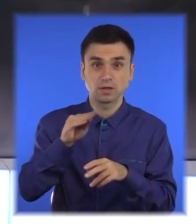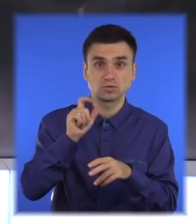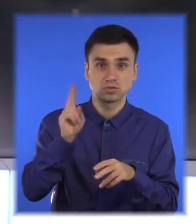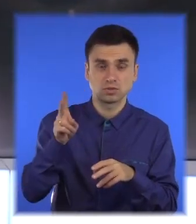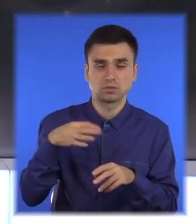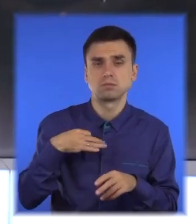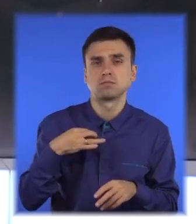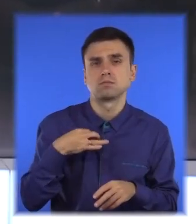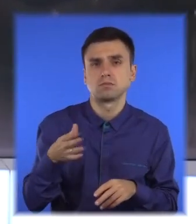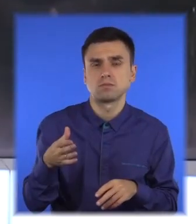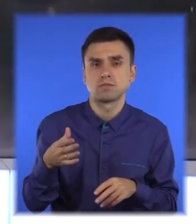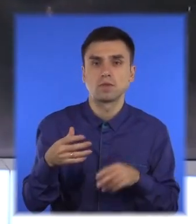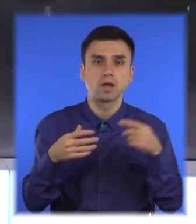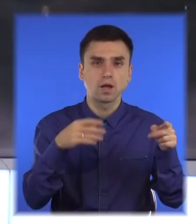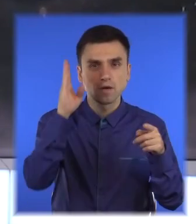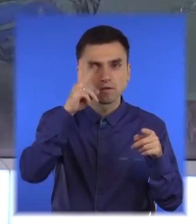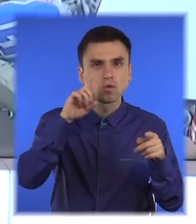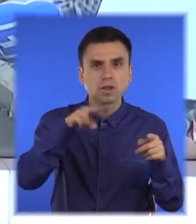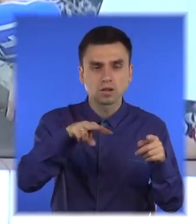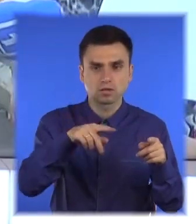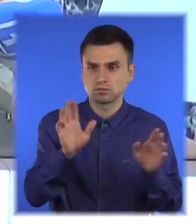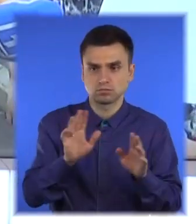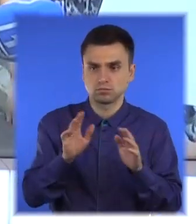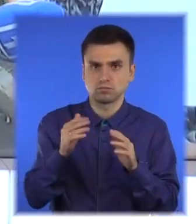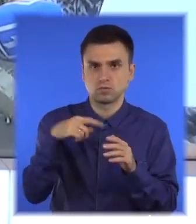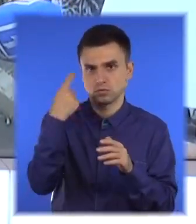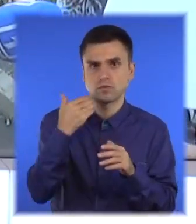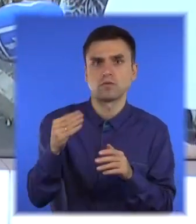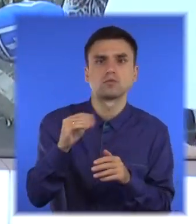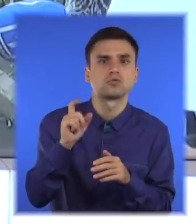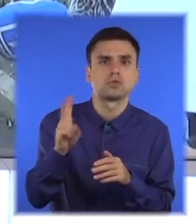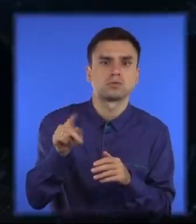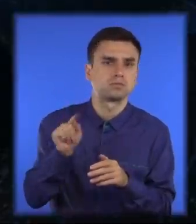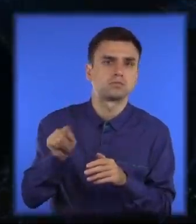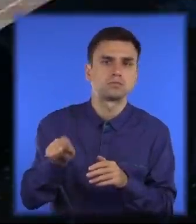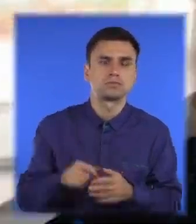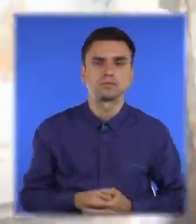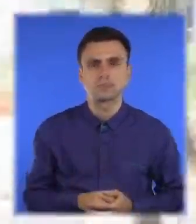вини не вбачають. Розбиралась у проблемі Олена Трунова.